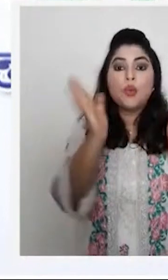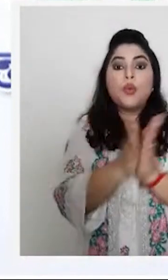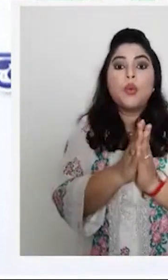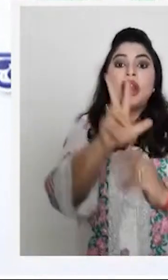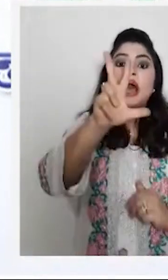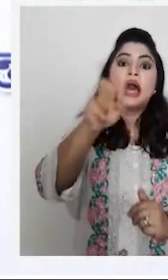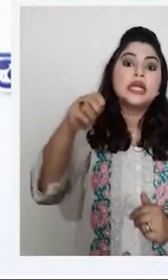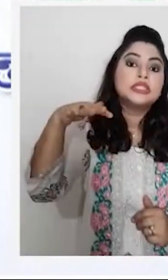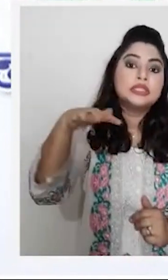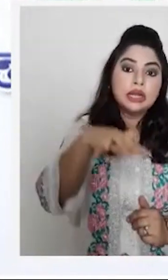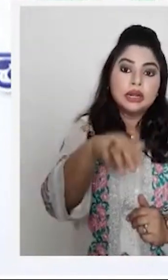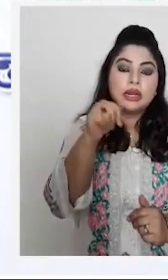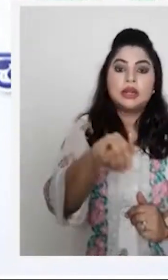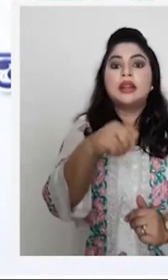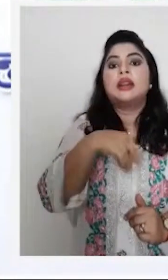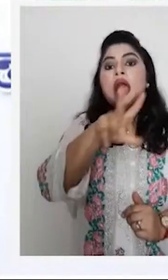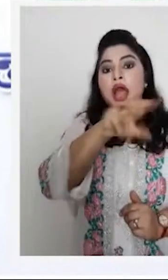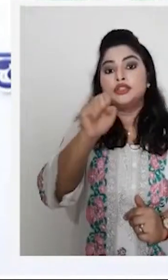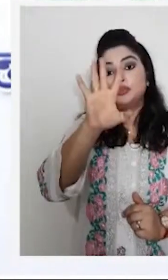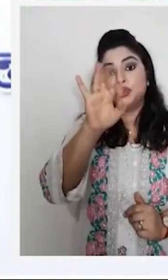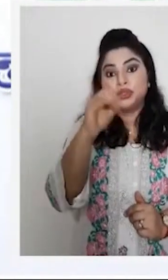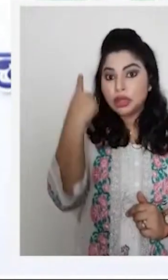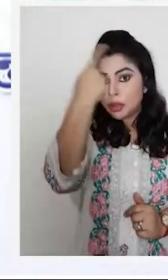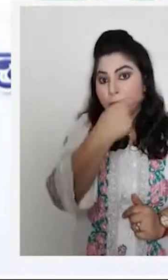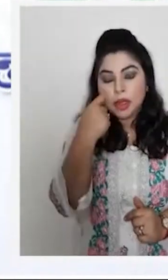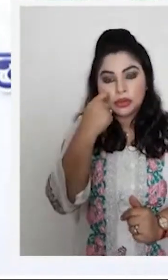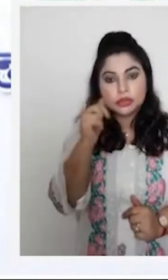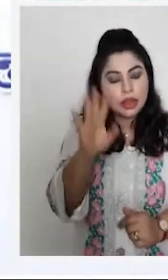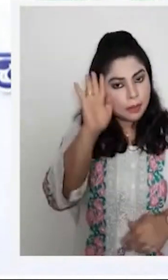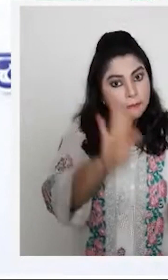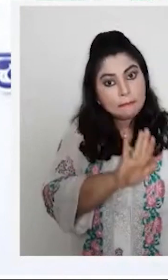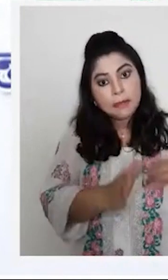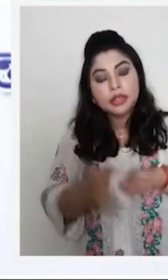1,19,759 জন এবং এ পর্যন্ত বিশ্বে শনাক্ত হয়েছেন